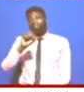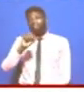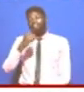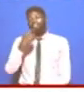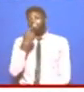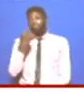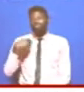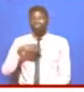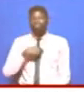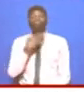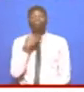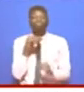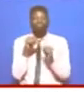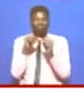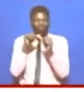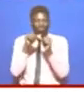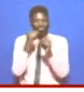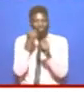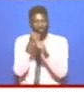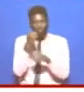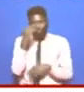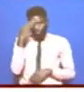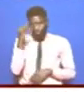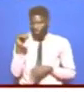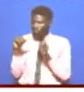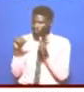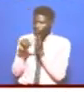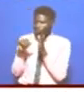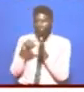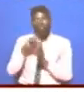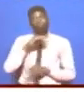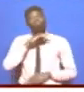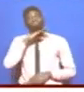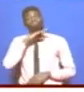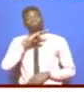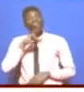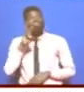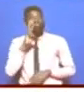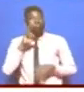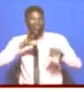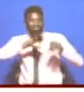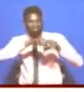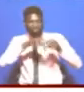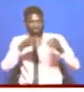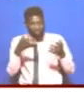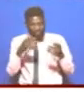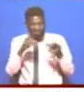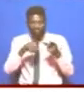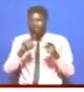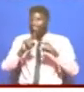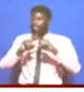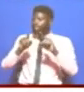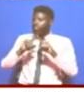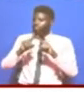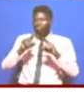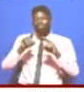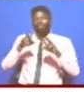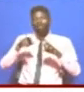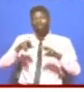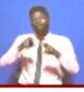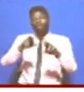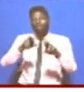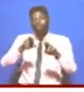kushughulikia, kwa sababu bado kuna shida ya sewage, bado kuna shida ya barabara zingine, approaches, ndio iwe